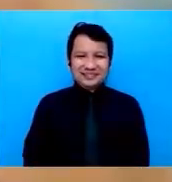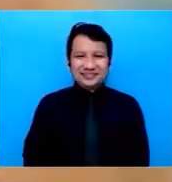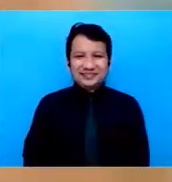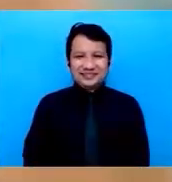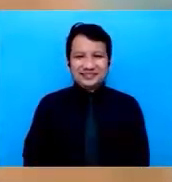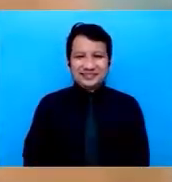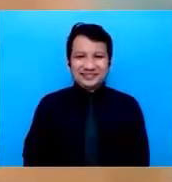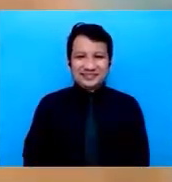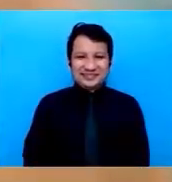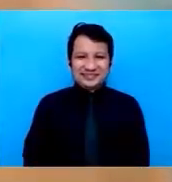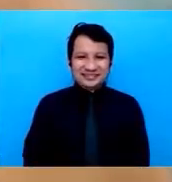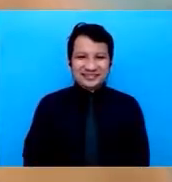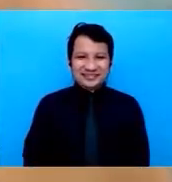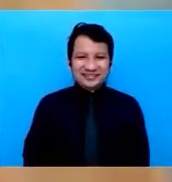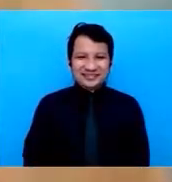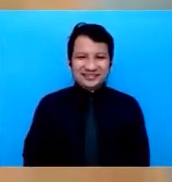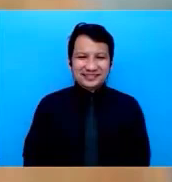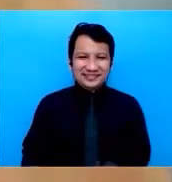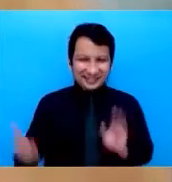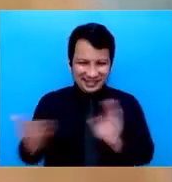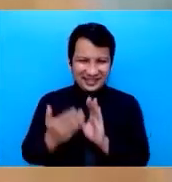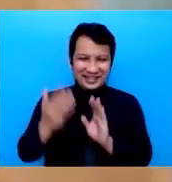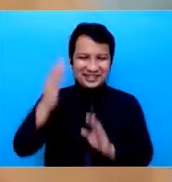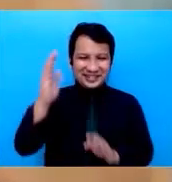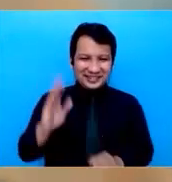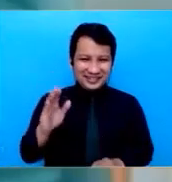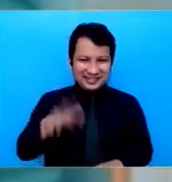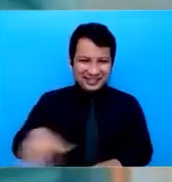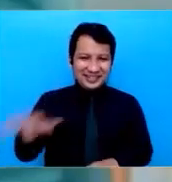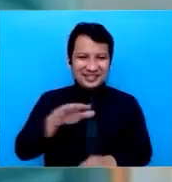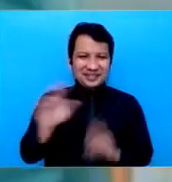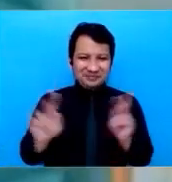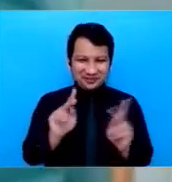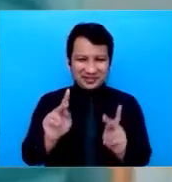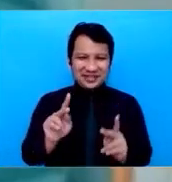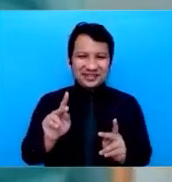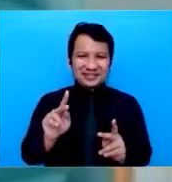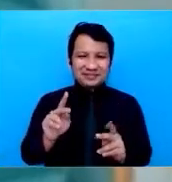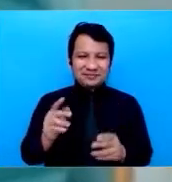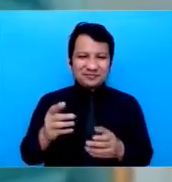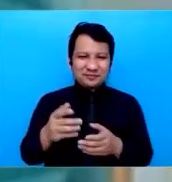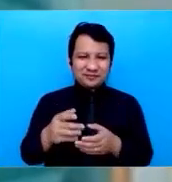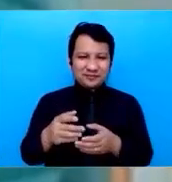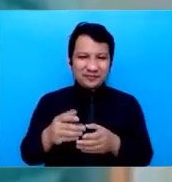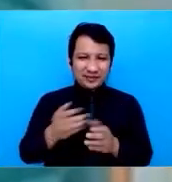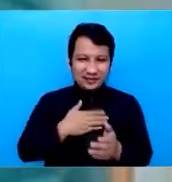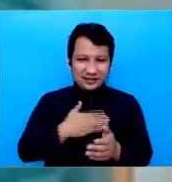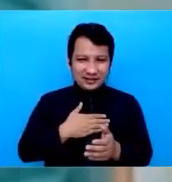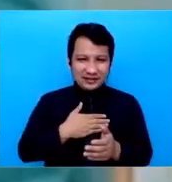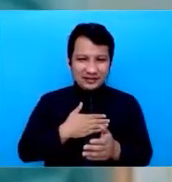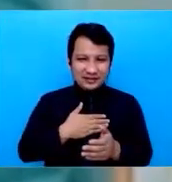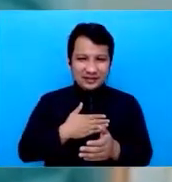Stephanie, sa harap ng Diyos at ng kanyang sambayanan, tinitipan kitang maging aking may